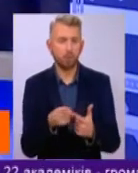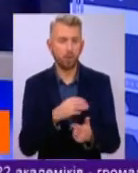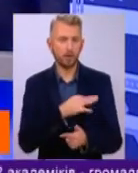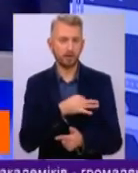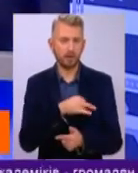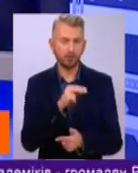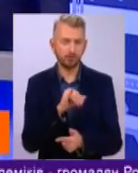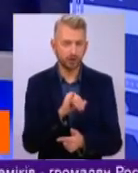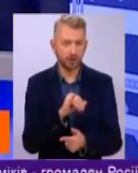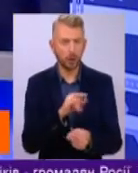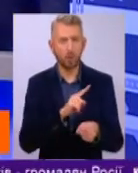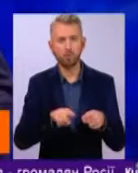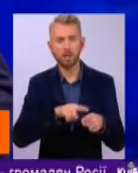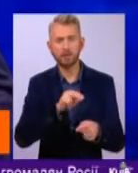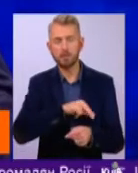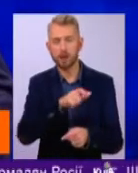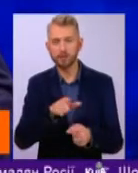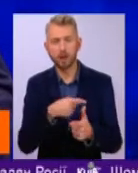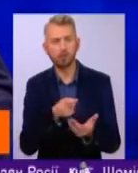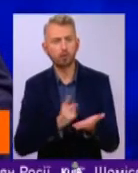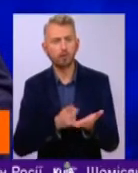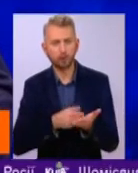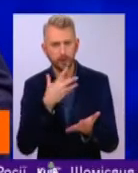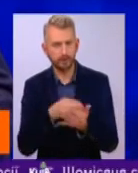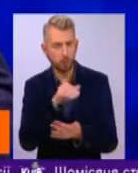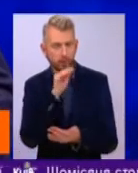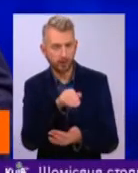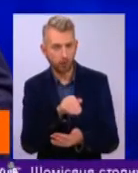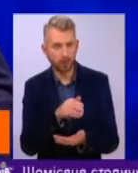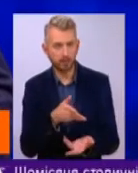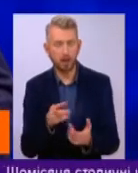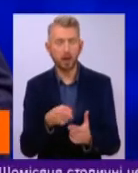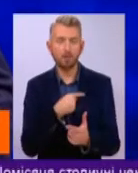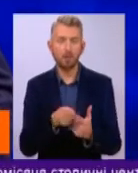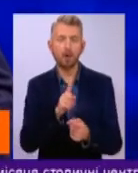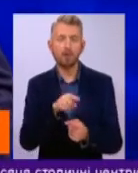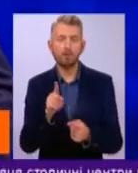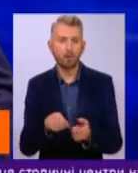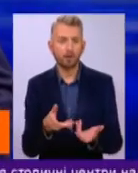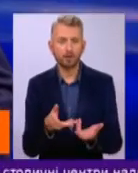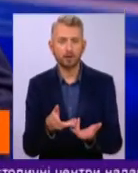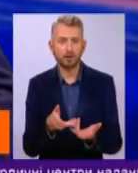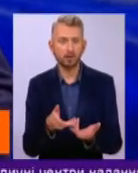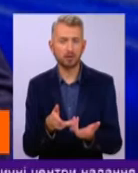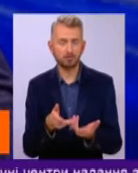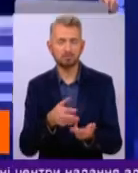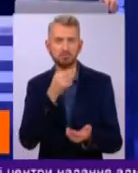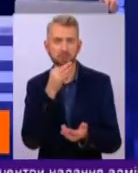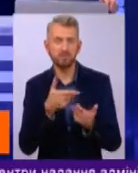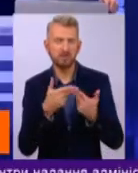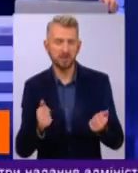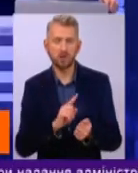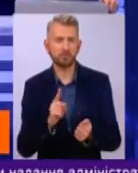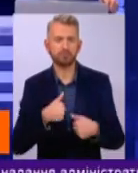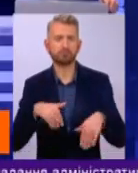слідчі і оперативні працівники, вони доведуть свій професіоналізм, або вони розпушаться в безсилі і визнають те,